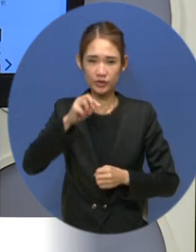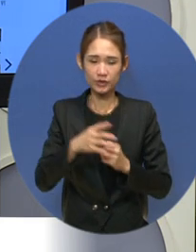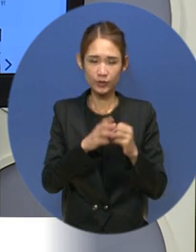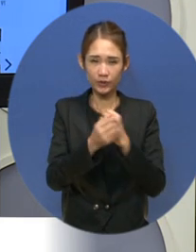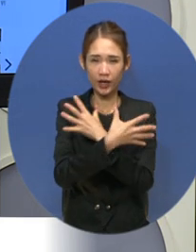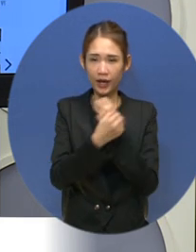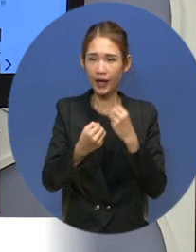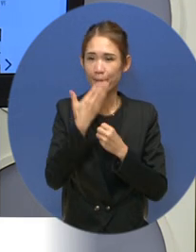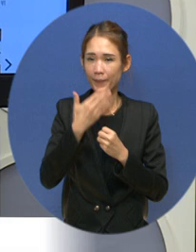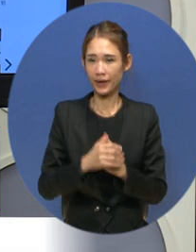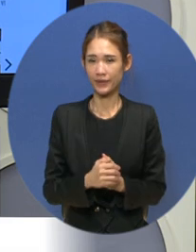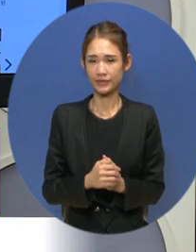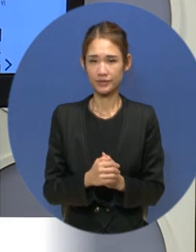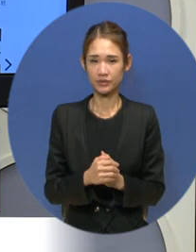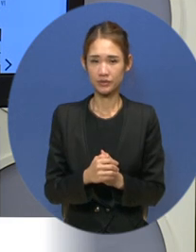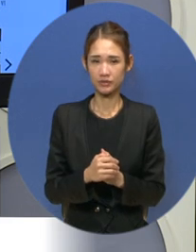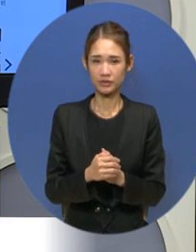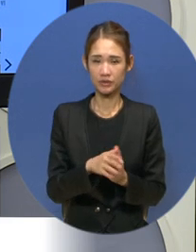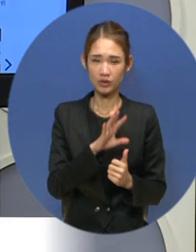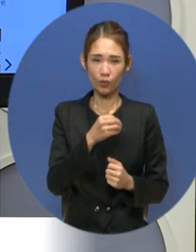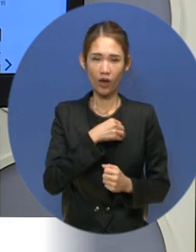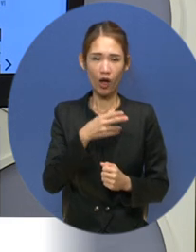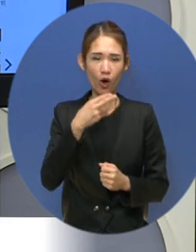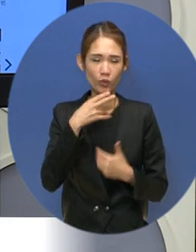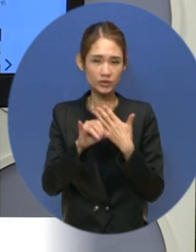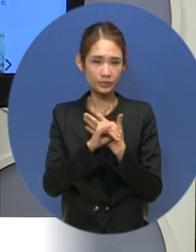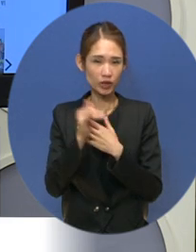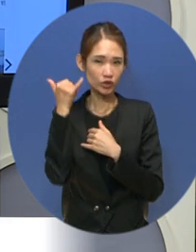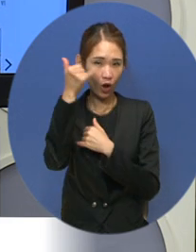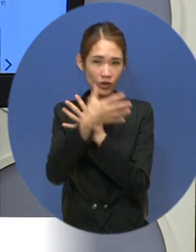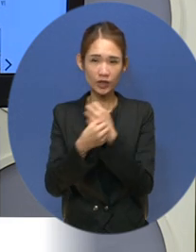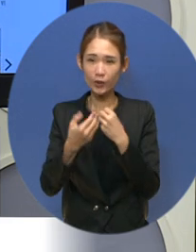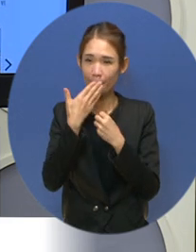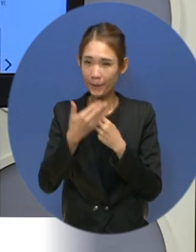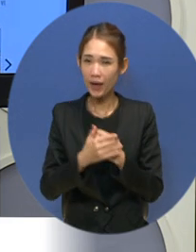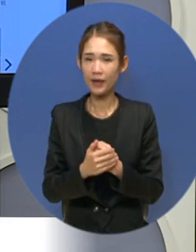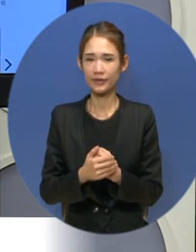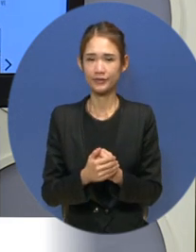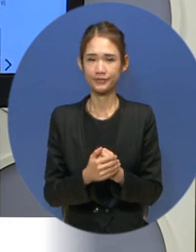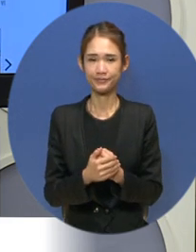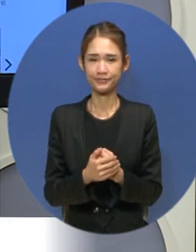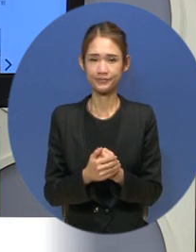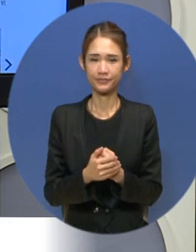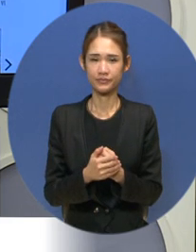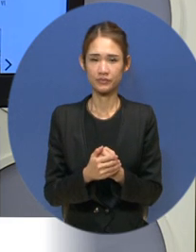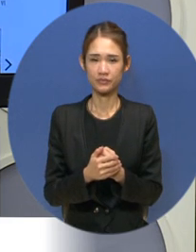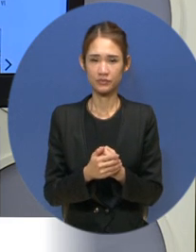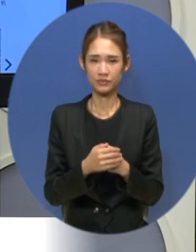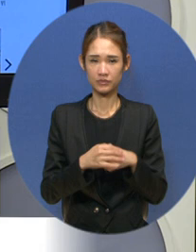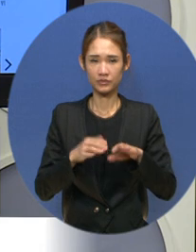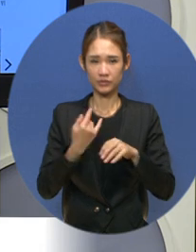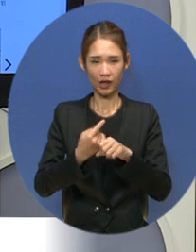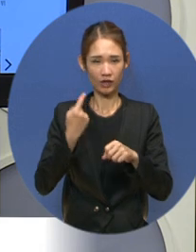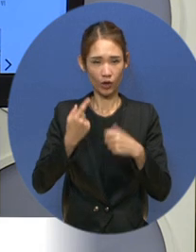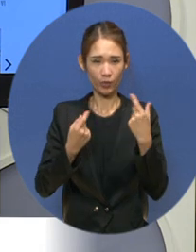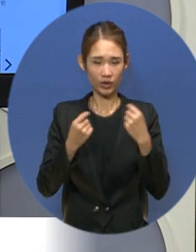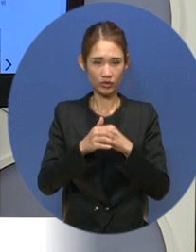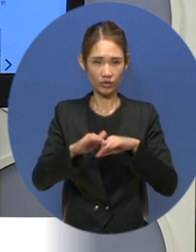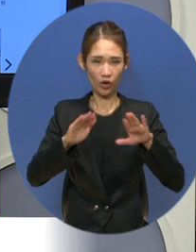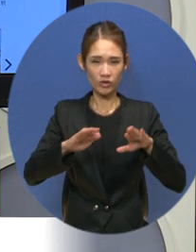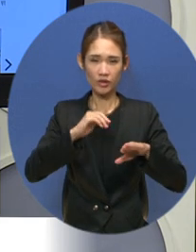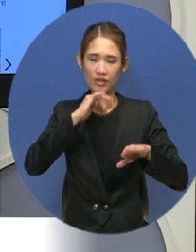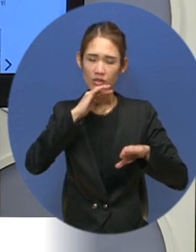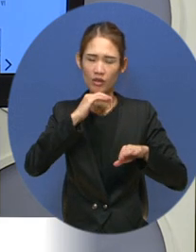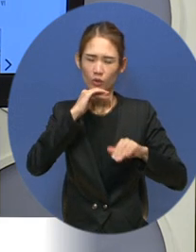가능합니다 비회원 인 경우 전화 접수를 통해 예매가 가능한데요 예년에 현장 대기 고객 중